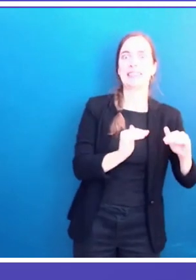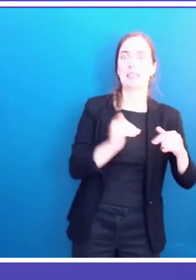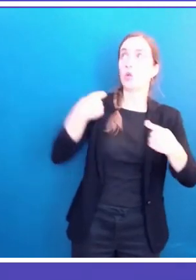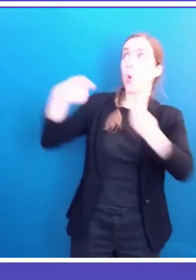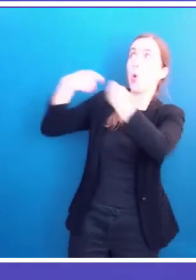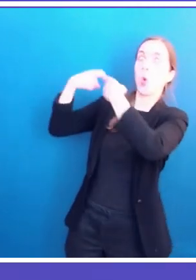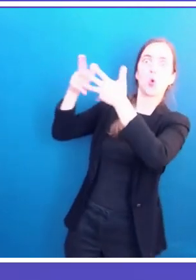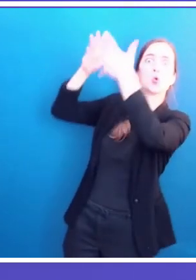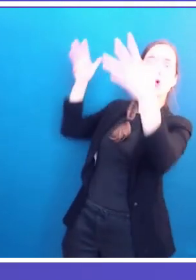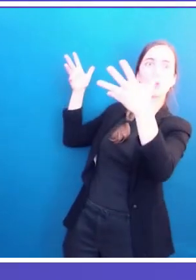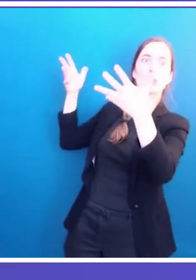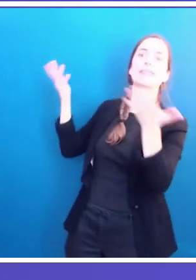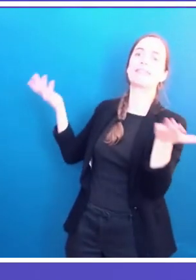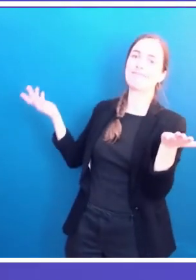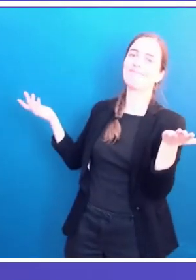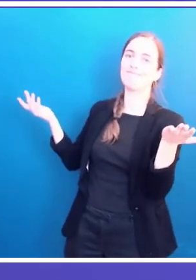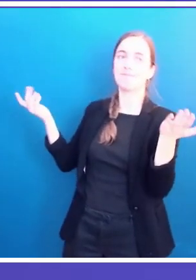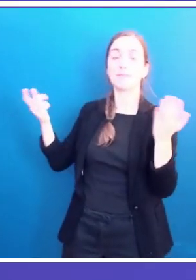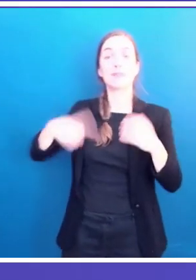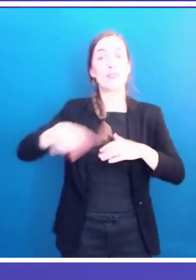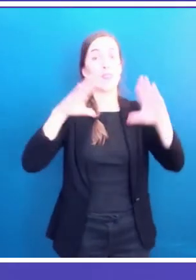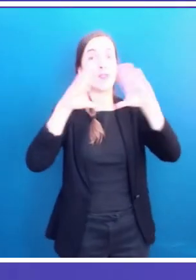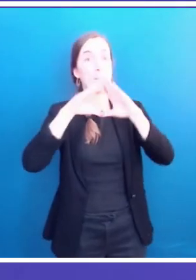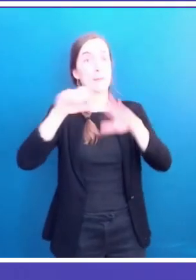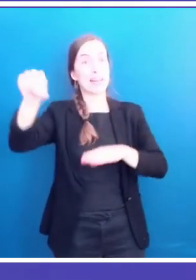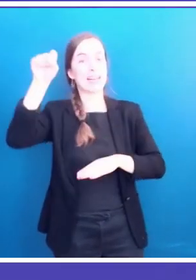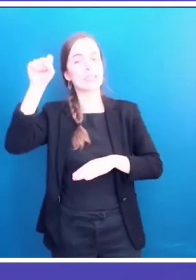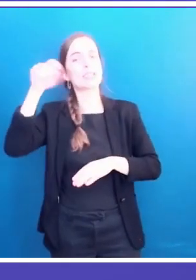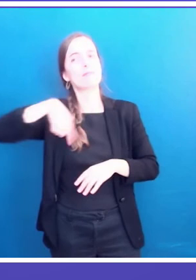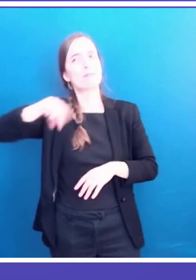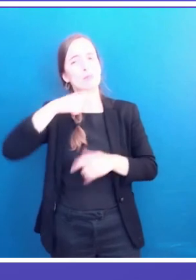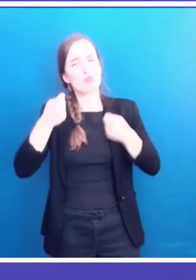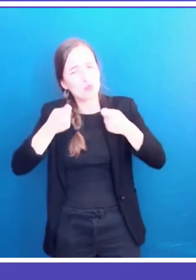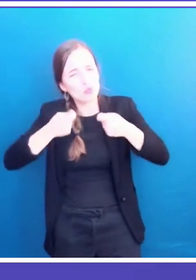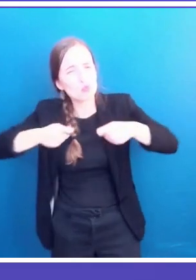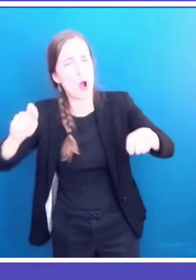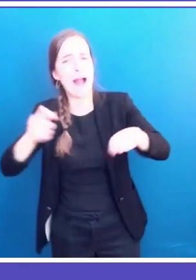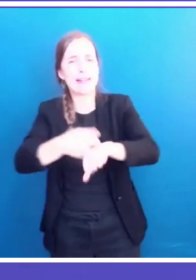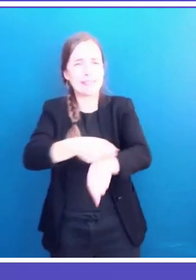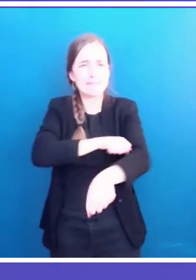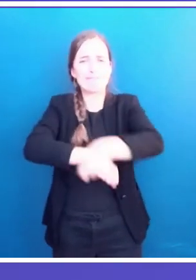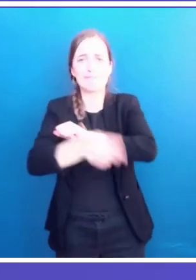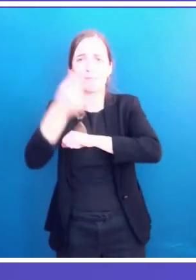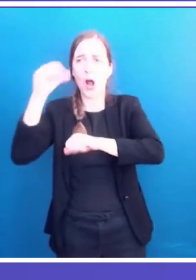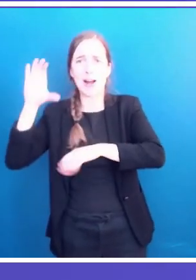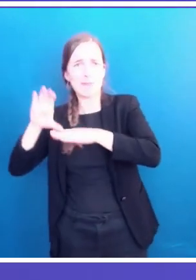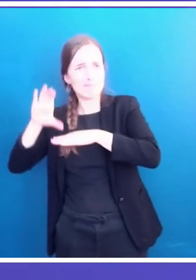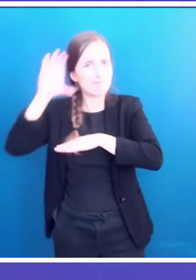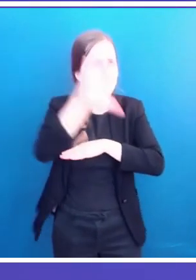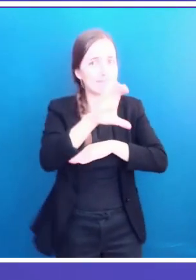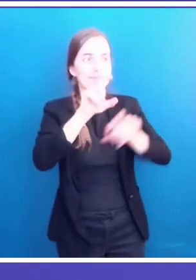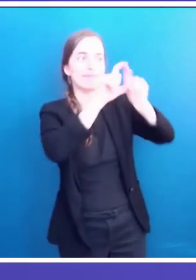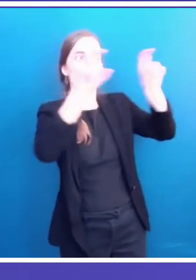التي تحيل دون مشاركة المجتمع المدني. فإذا نحن نعزز كافة أشكال المساعدة